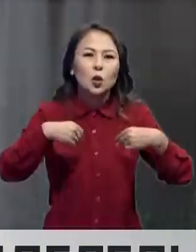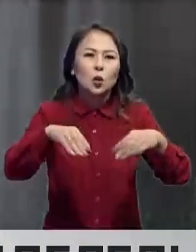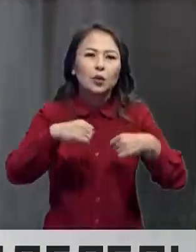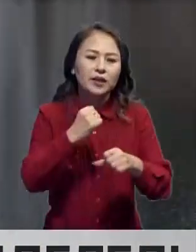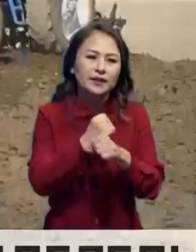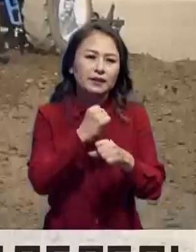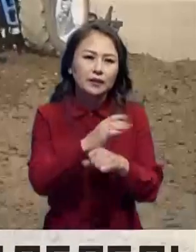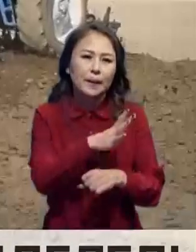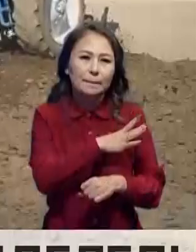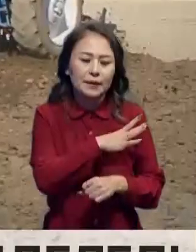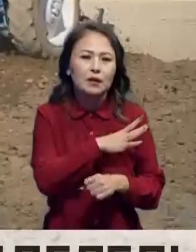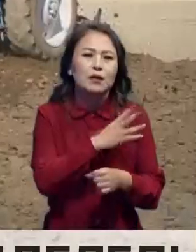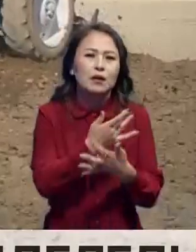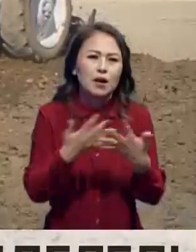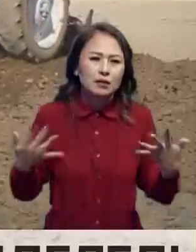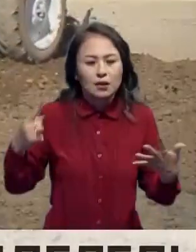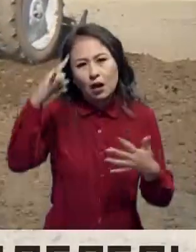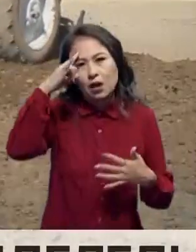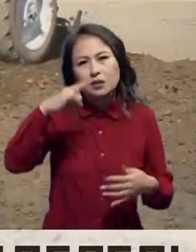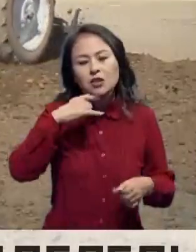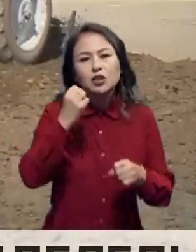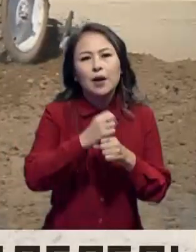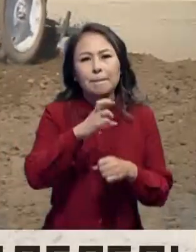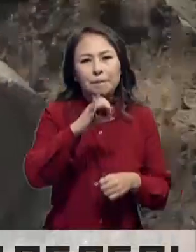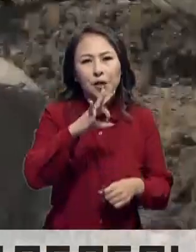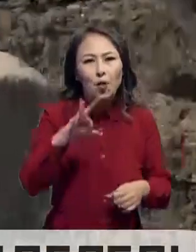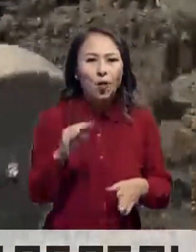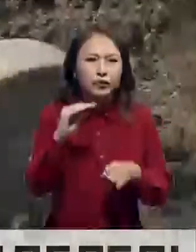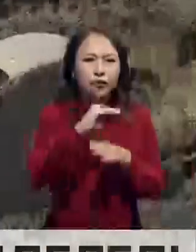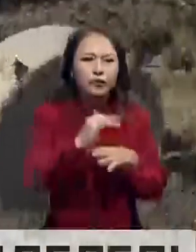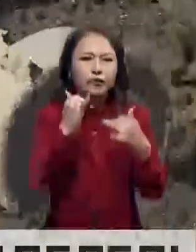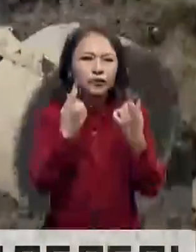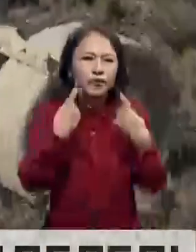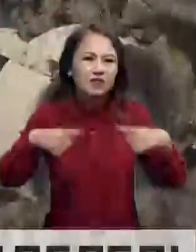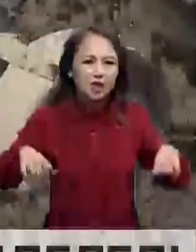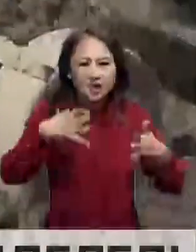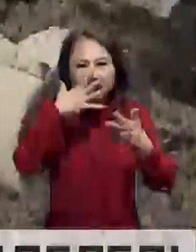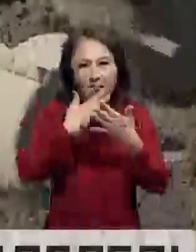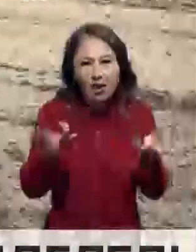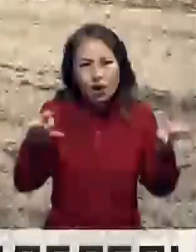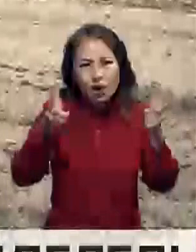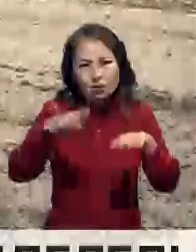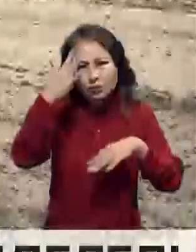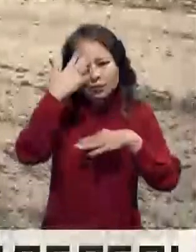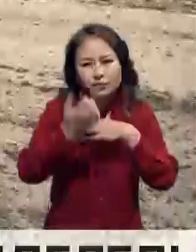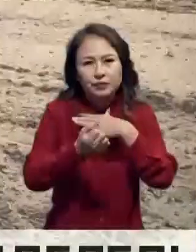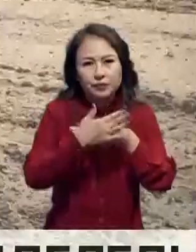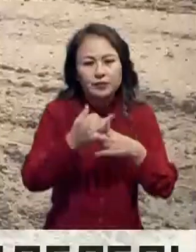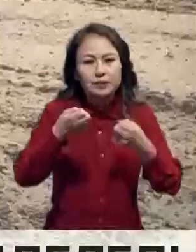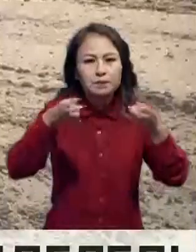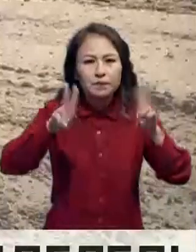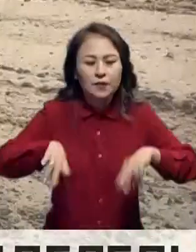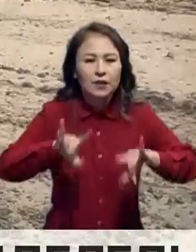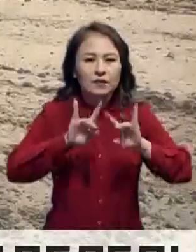мал тесегі, минерал тыңайтқыштар мен Қазақстанда жасалған биоөнім қосылады. Ол өз кезегінде мұнай қалдығын қышқалдандырады. Мамандар